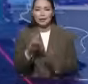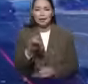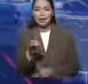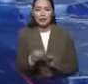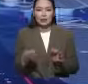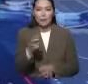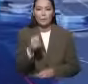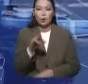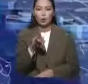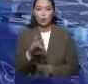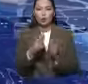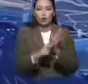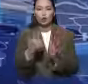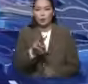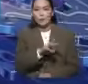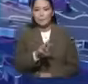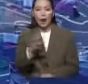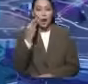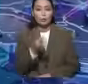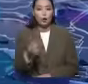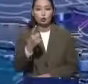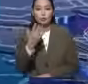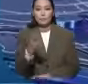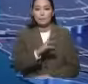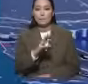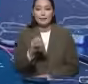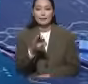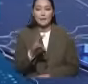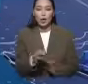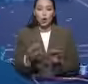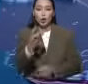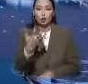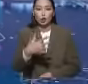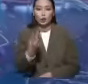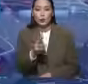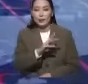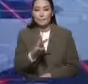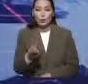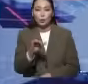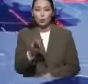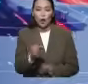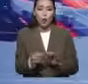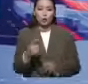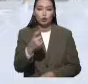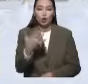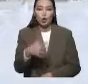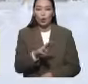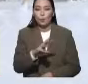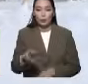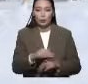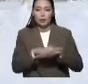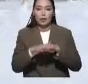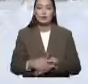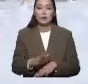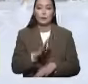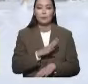83 миллион теңге, Алматы ауданы 105 миллион теңге, Есіл ауданы 352 миллион теңге, Нұр ауданы 150 миллион теңге бөлген. Жаңа жылдың